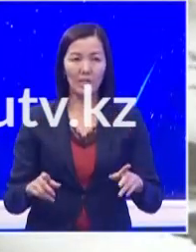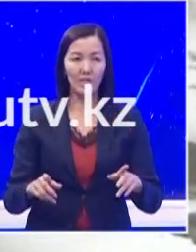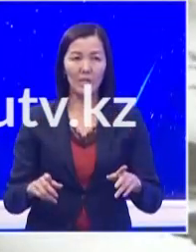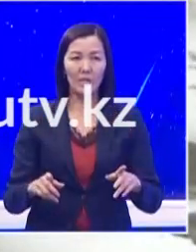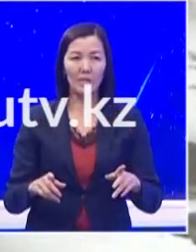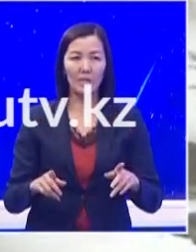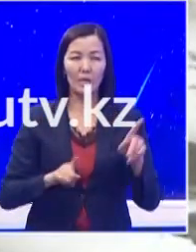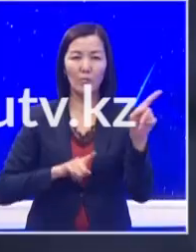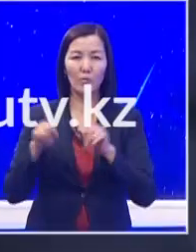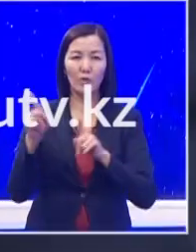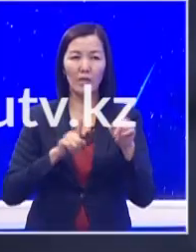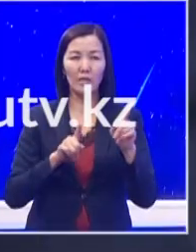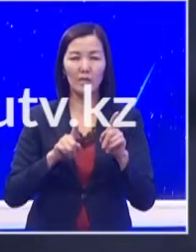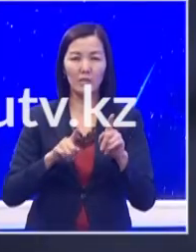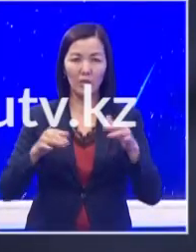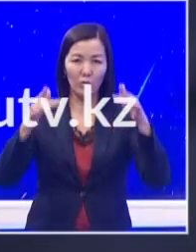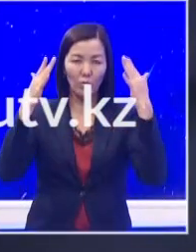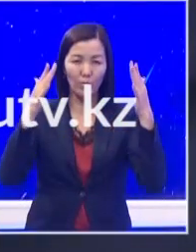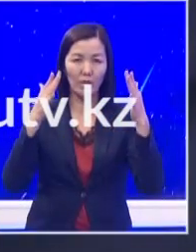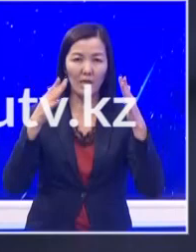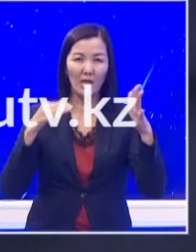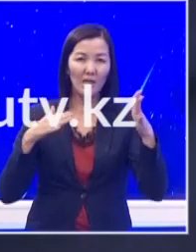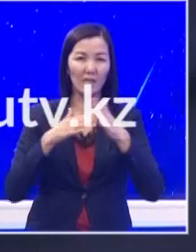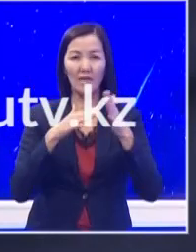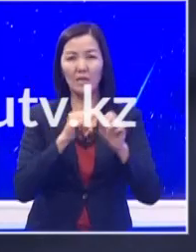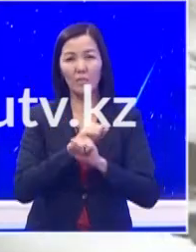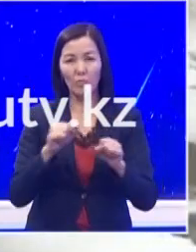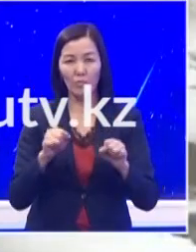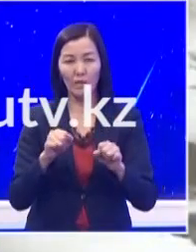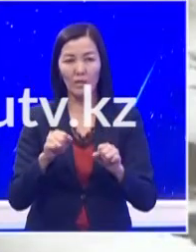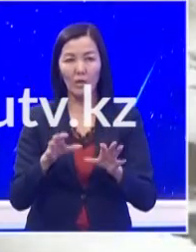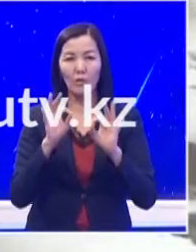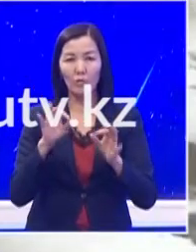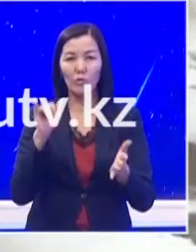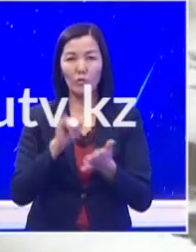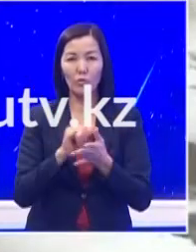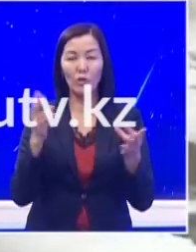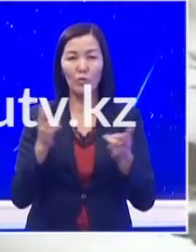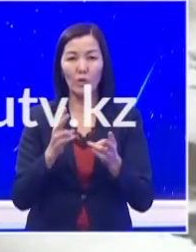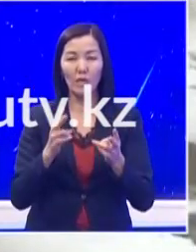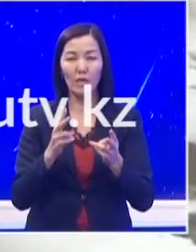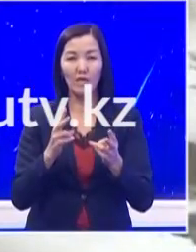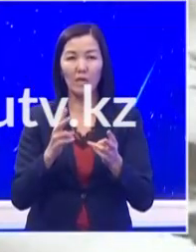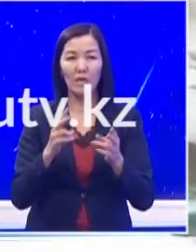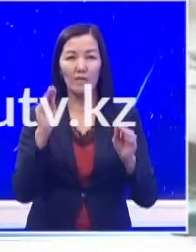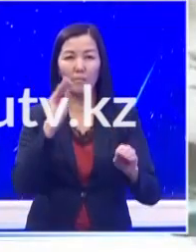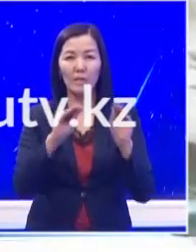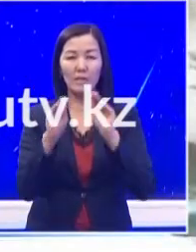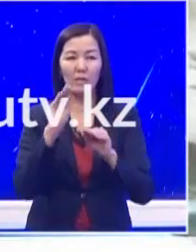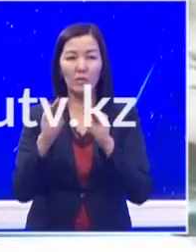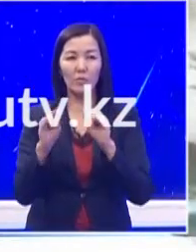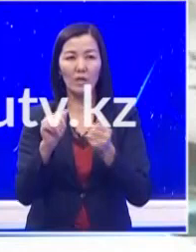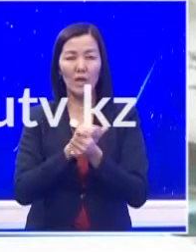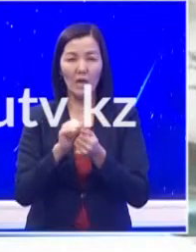қабырғалармен төбеге тиіп кетпеу тұрақтың негізінде орнатылуы қажет. Оны безендіру үшін мақтадан және